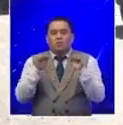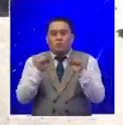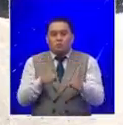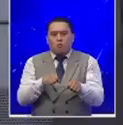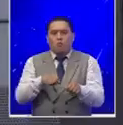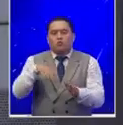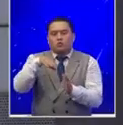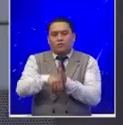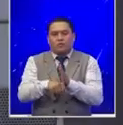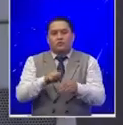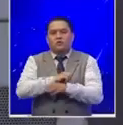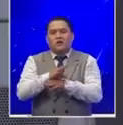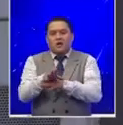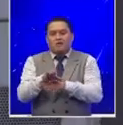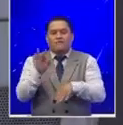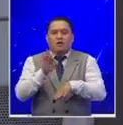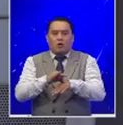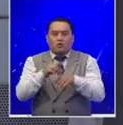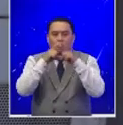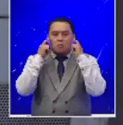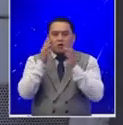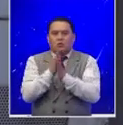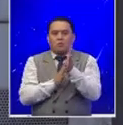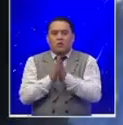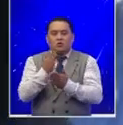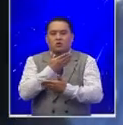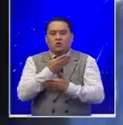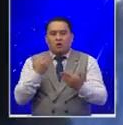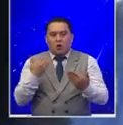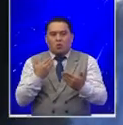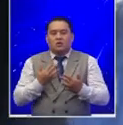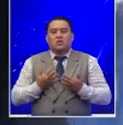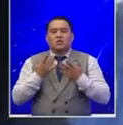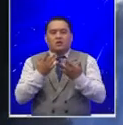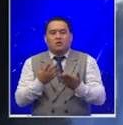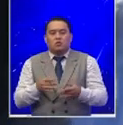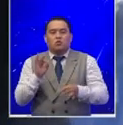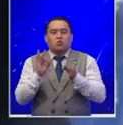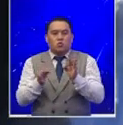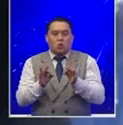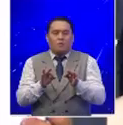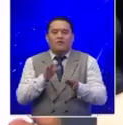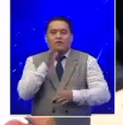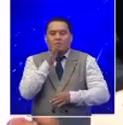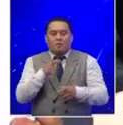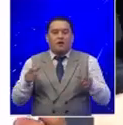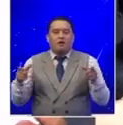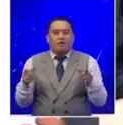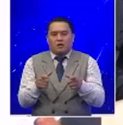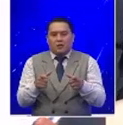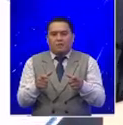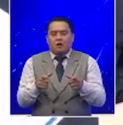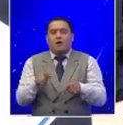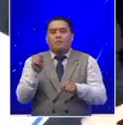очагом заражения COVID-19. Наличие масок и перчаток для водителя – не прихоть, а требование санитарных норм в период карантина. Их